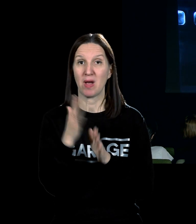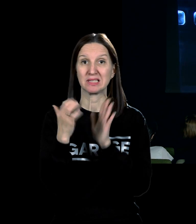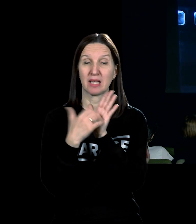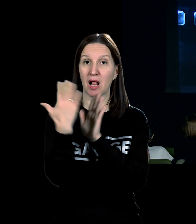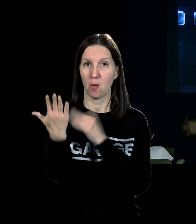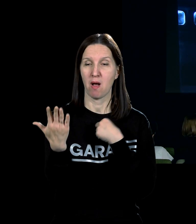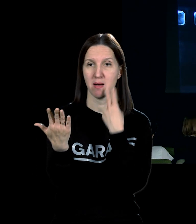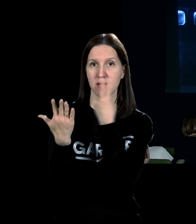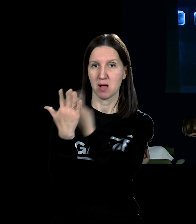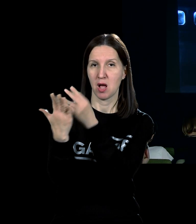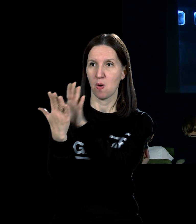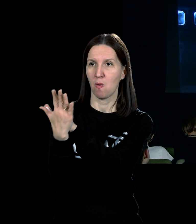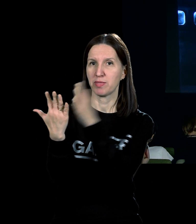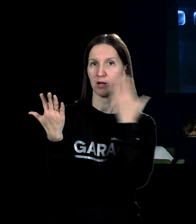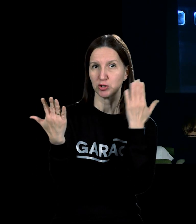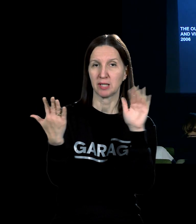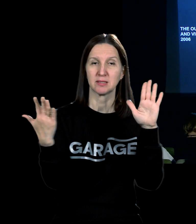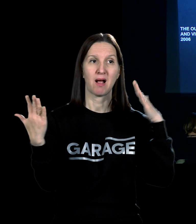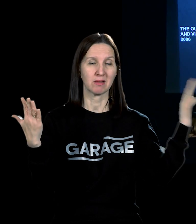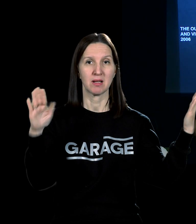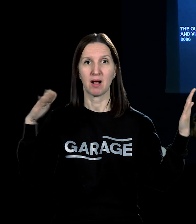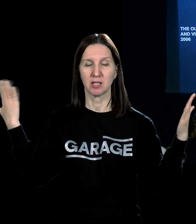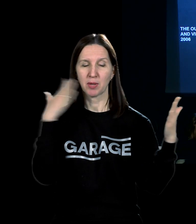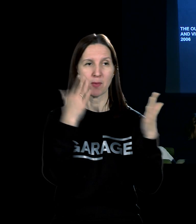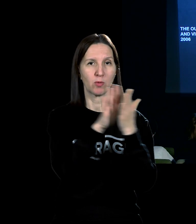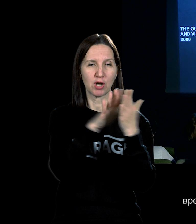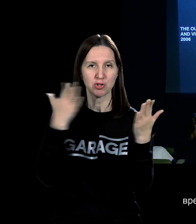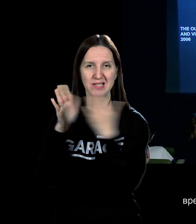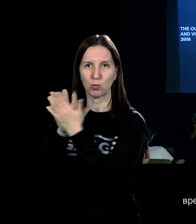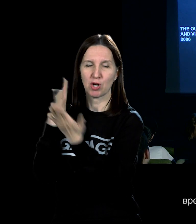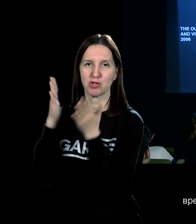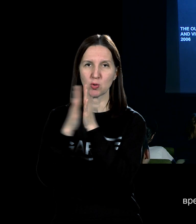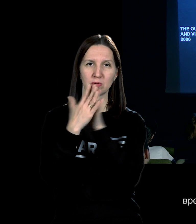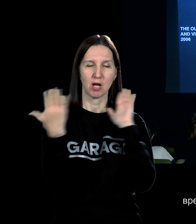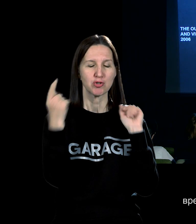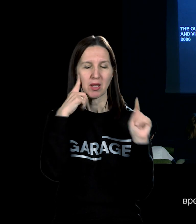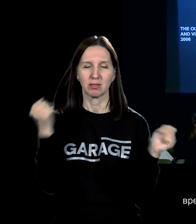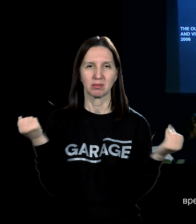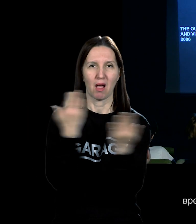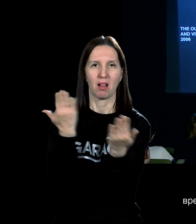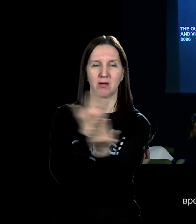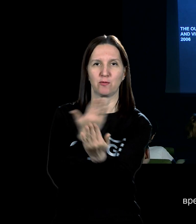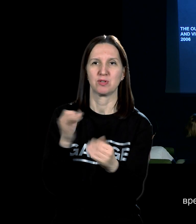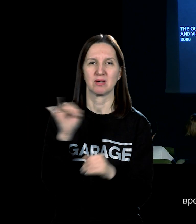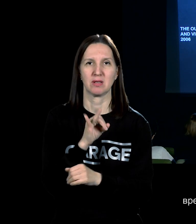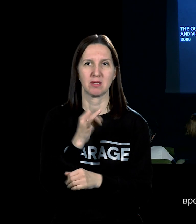эти картины отражаются друг в друге и накладываются друг на друга. Они все время, как бы ее можно выделить, но они все время норовят